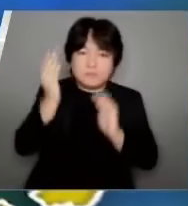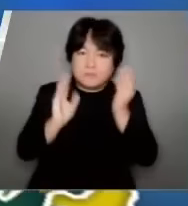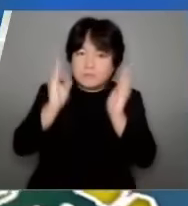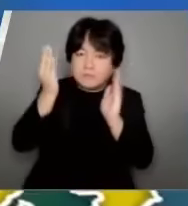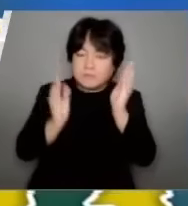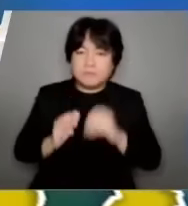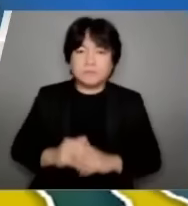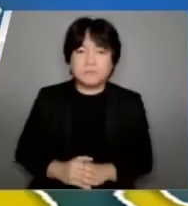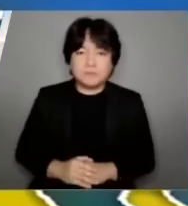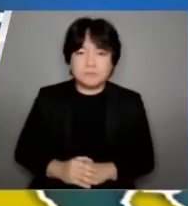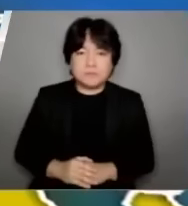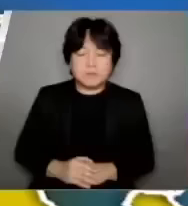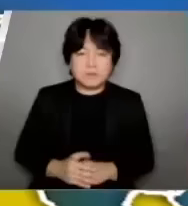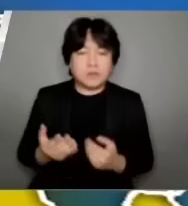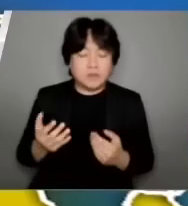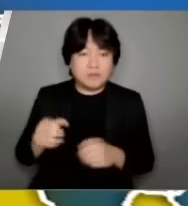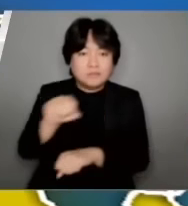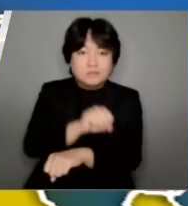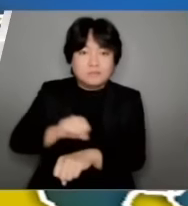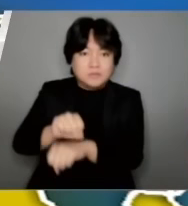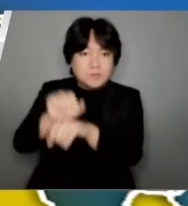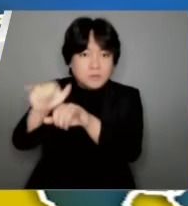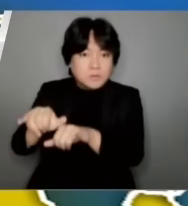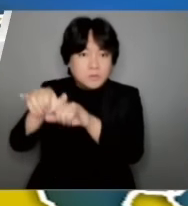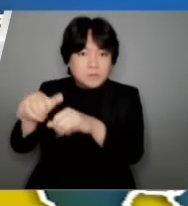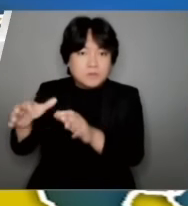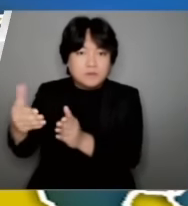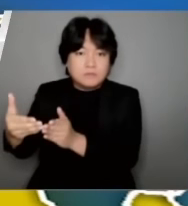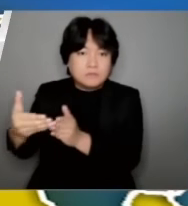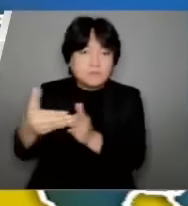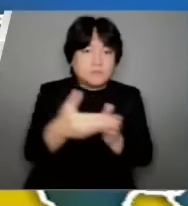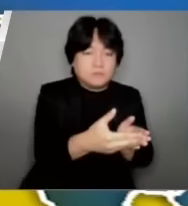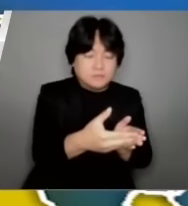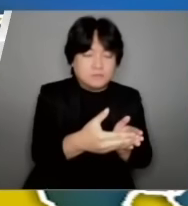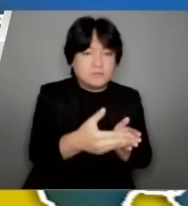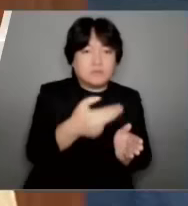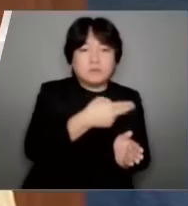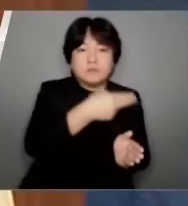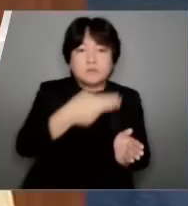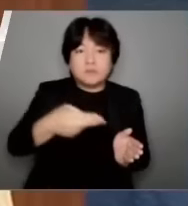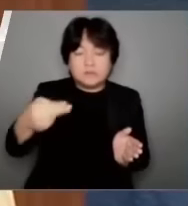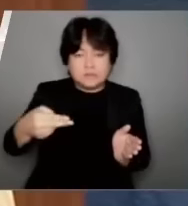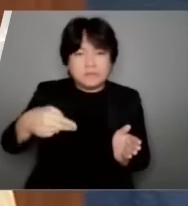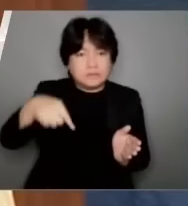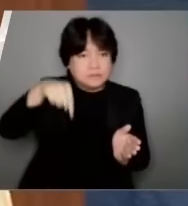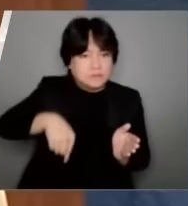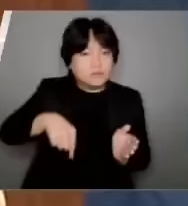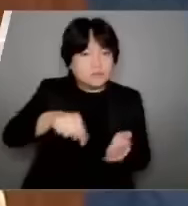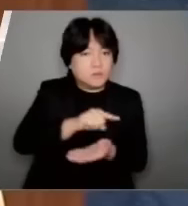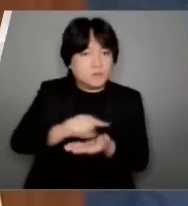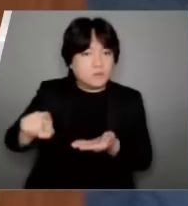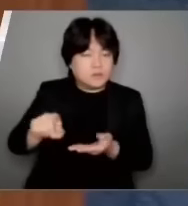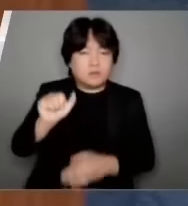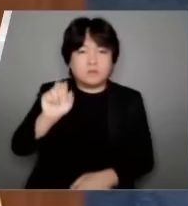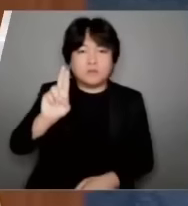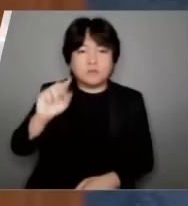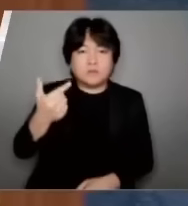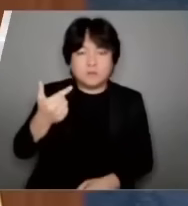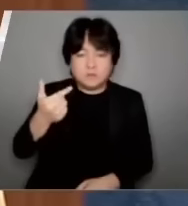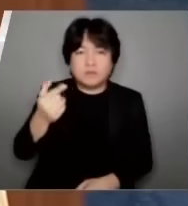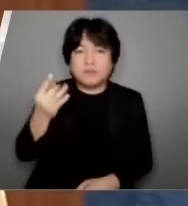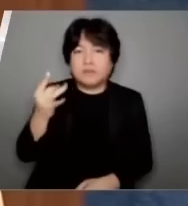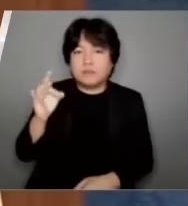Singapore tapos nag-ferry papuntang Bantam, Indonesia nitong linggo, August 18. August 19, isinuwalat sa Senado